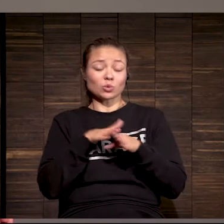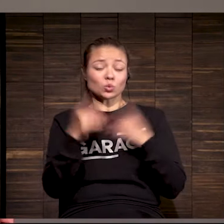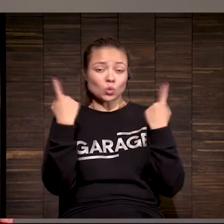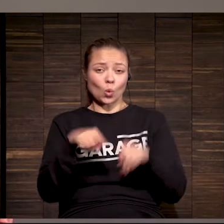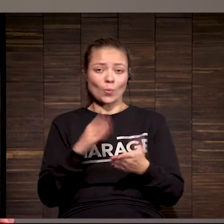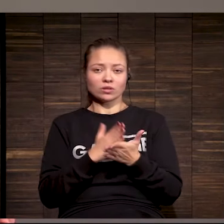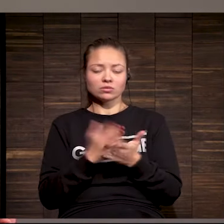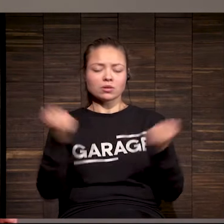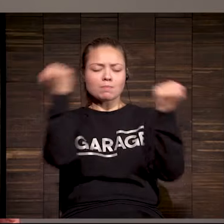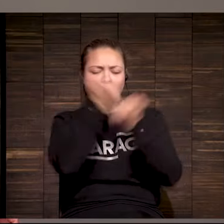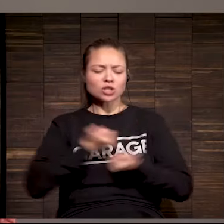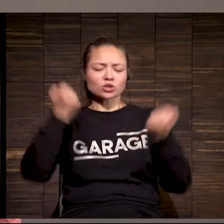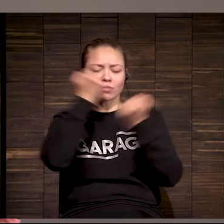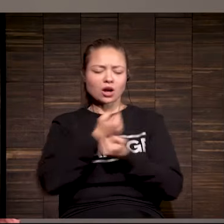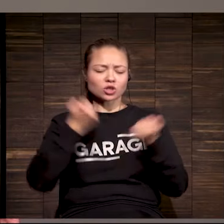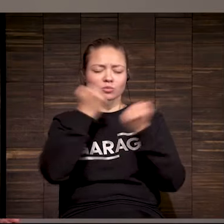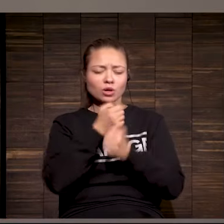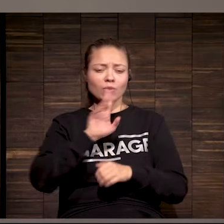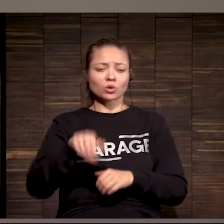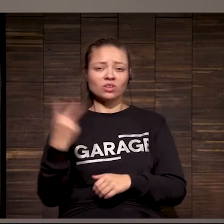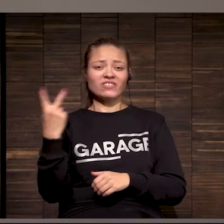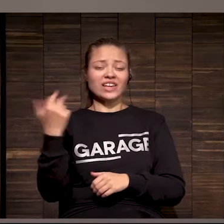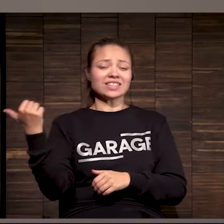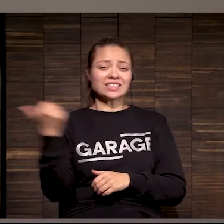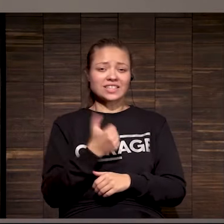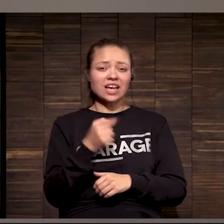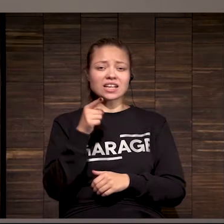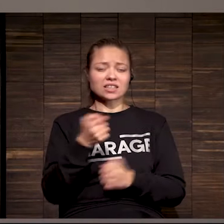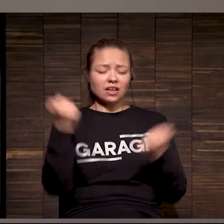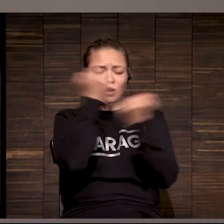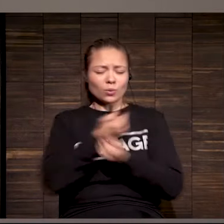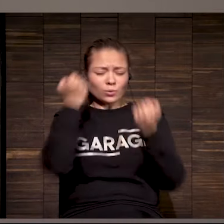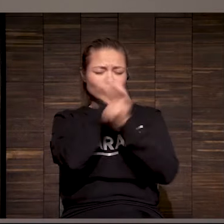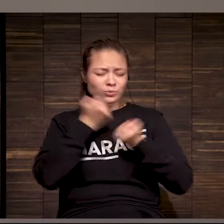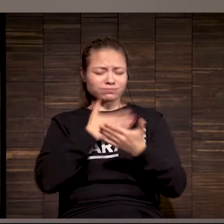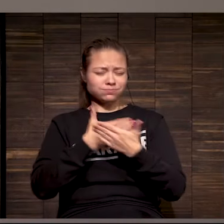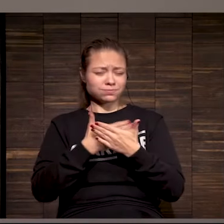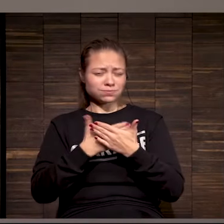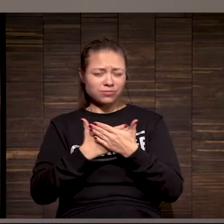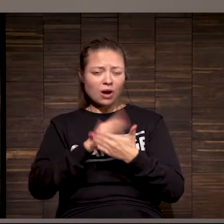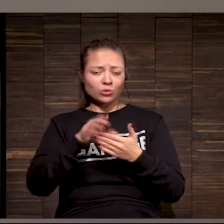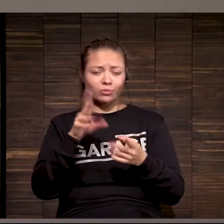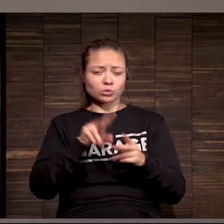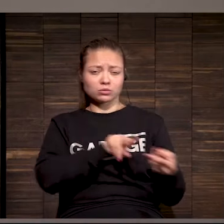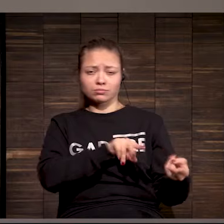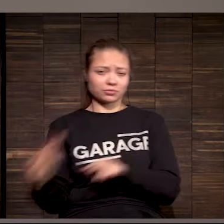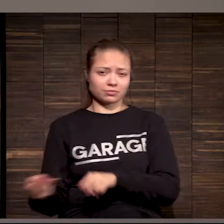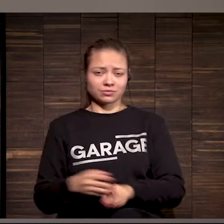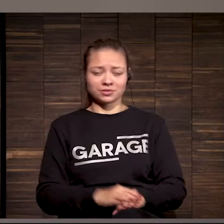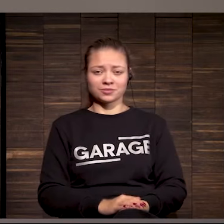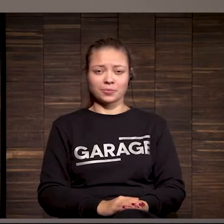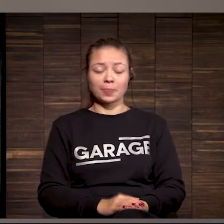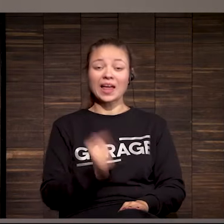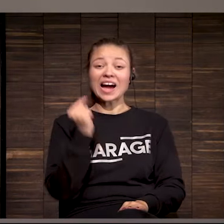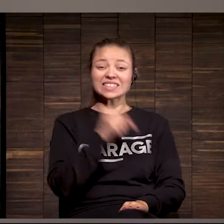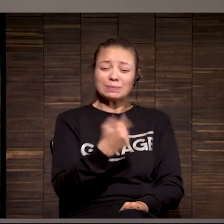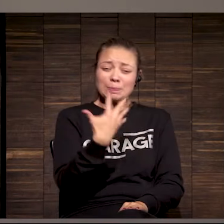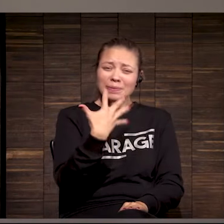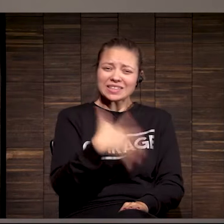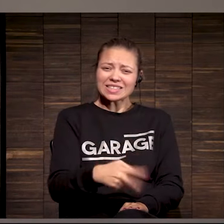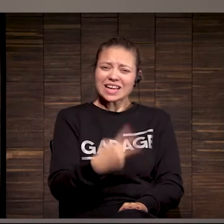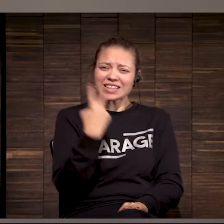пашешь пашешь пашешь потом 2 недель от ты пашешь совсем уж интенсивно а потом просто отваливается здесь 52